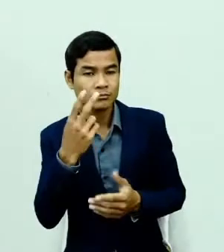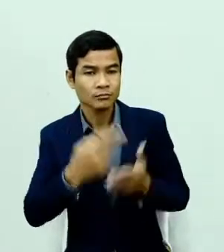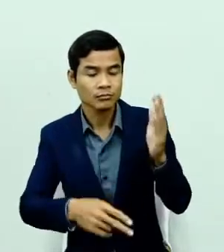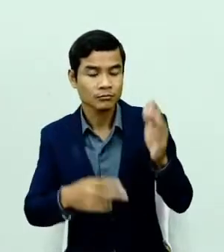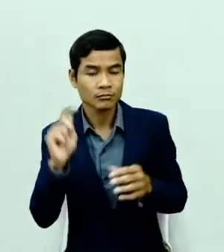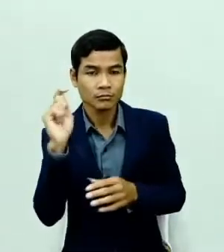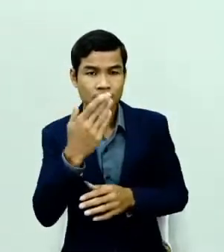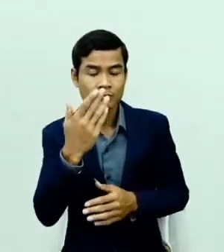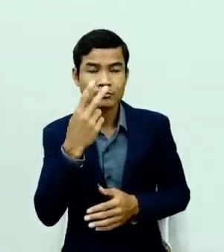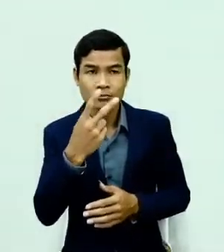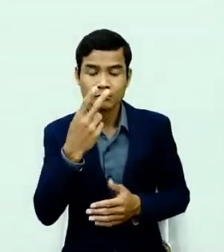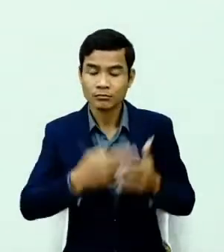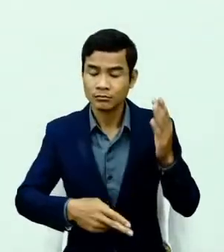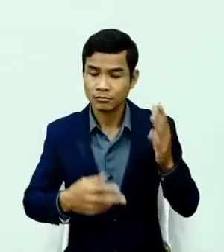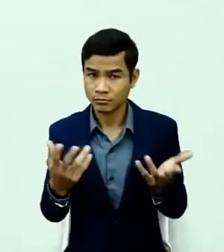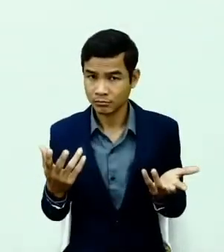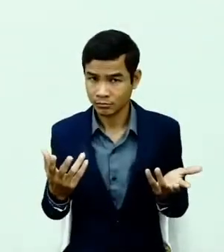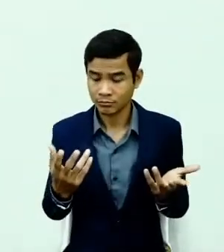គ្រូ